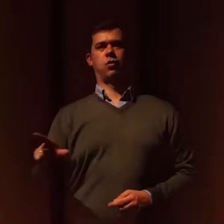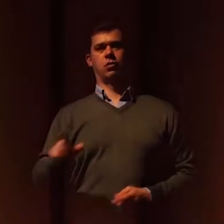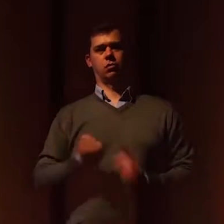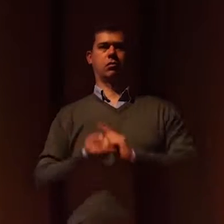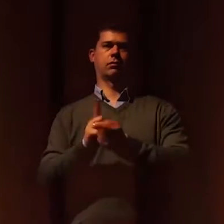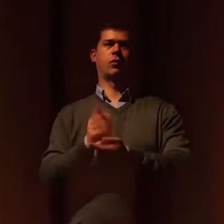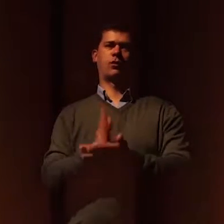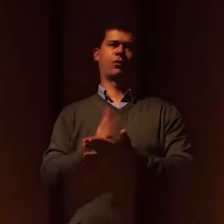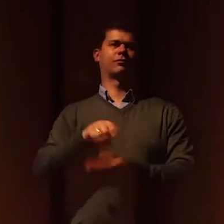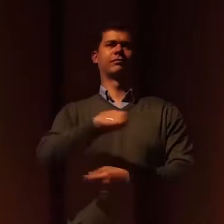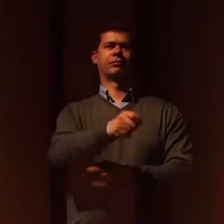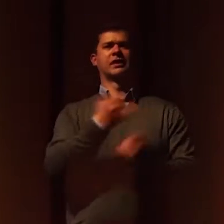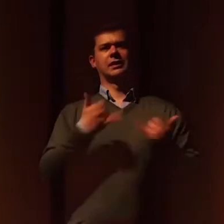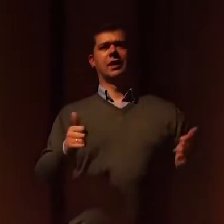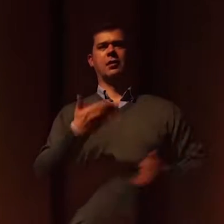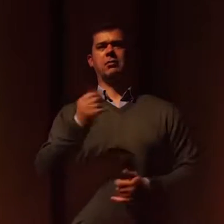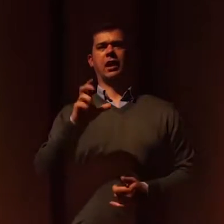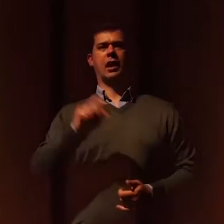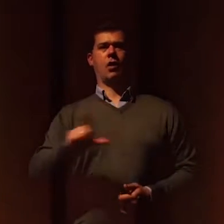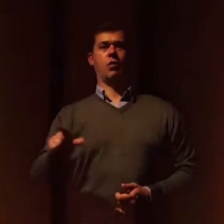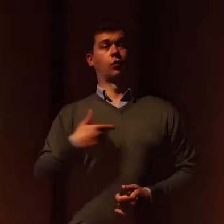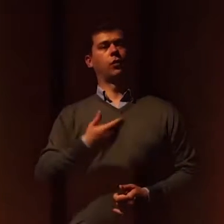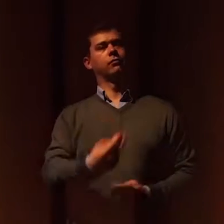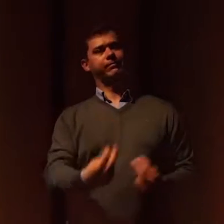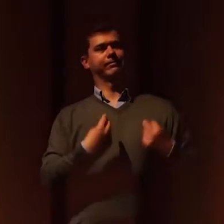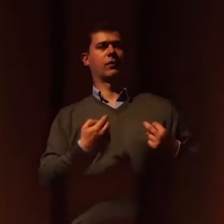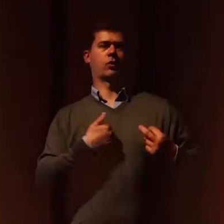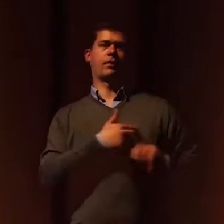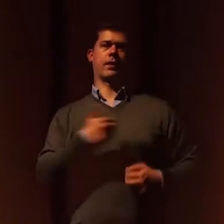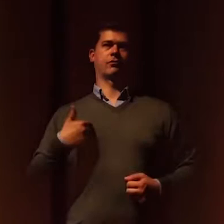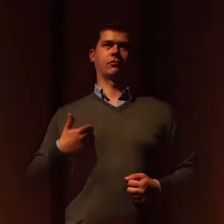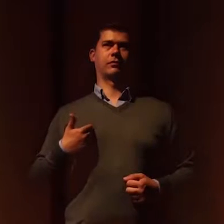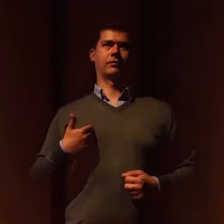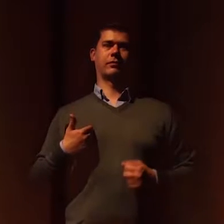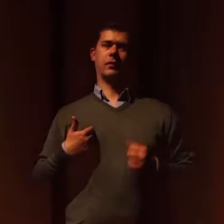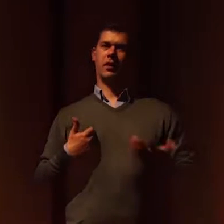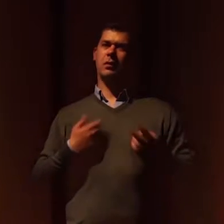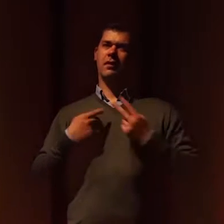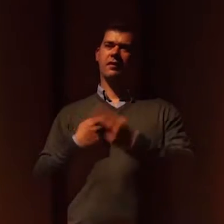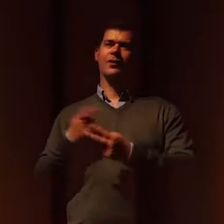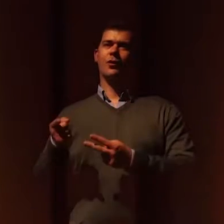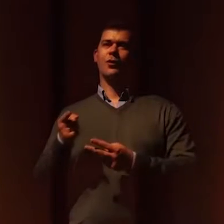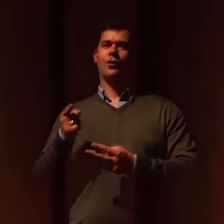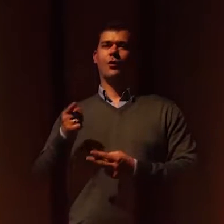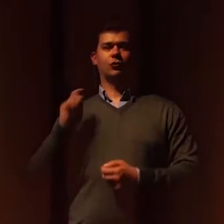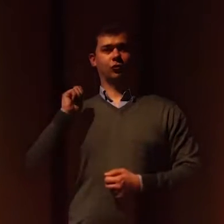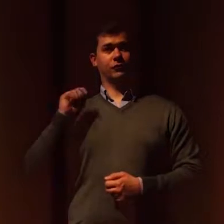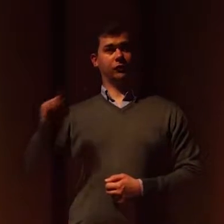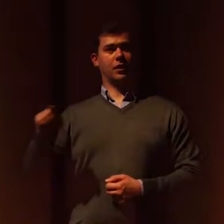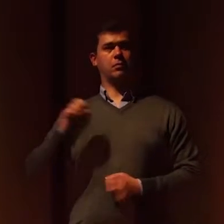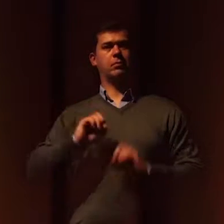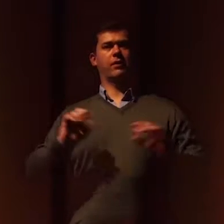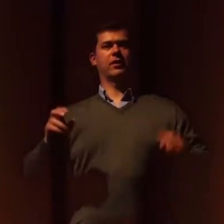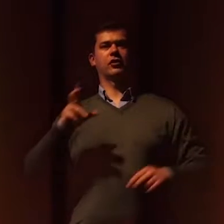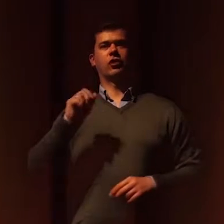wszedł do nas do szkoły to jest Michałkiem jest taki nasz No i perspektywa teraz na którą zwraca uwagę oczywiście pani